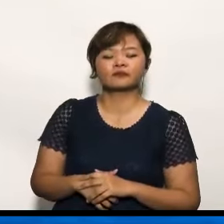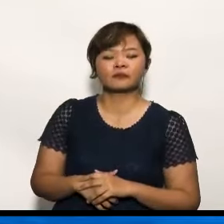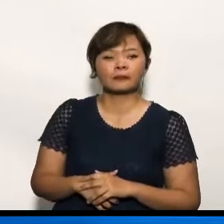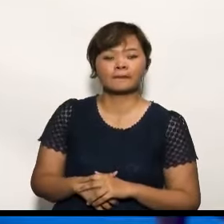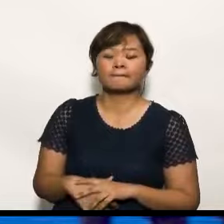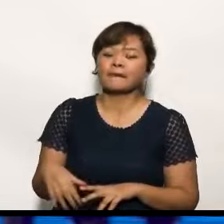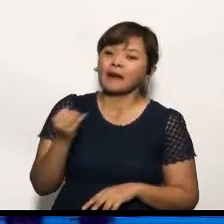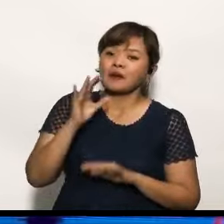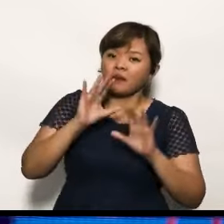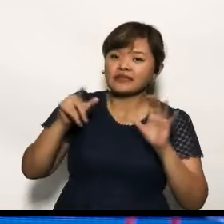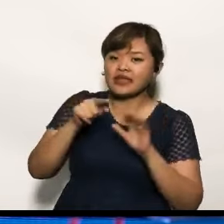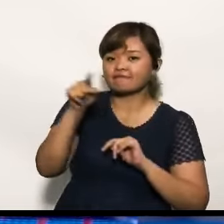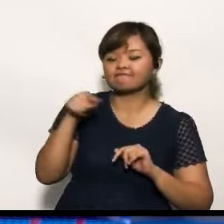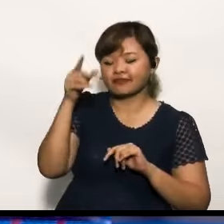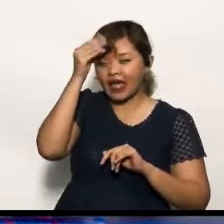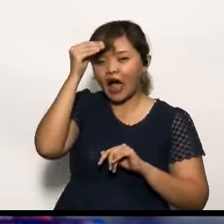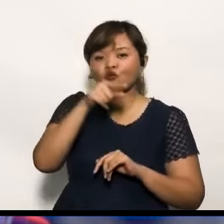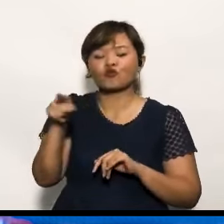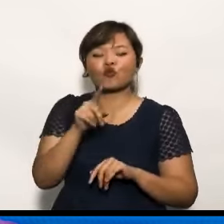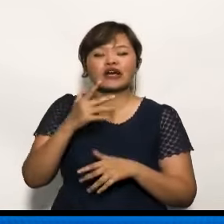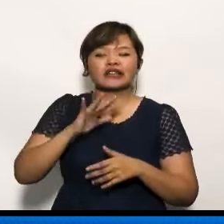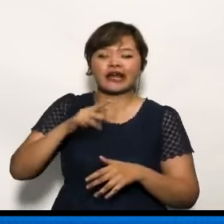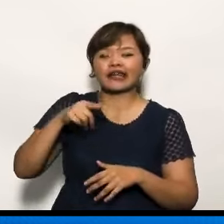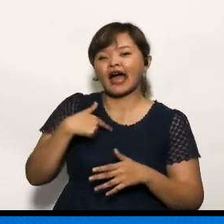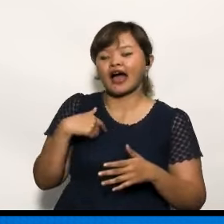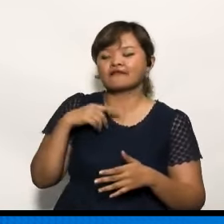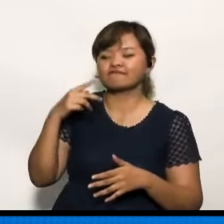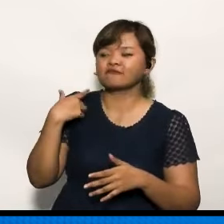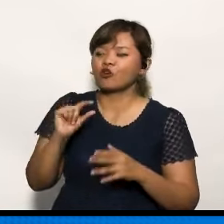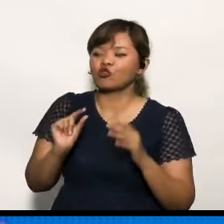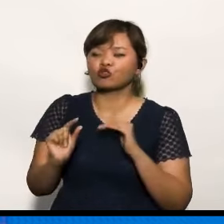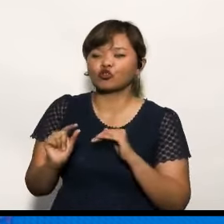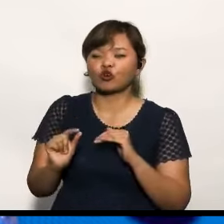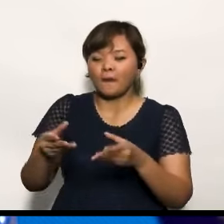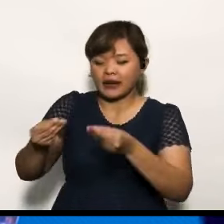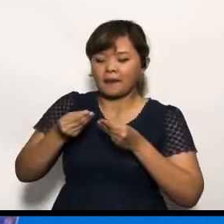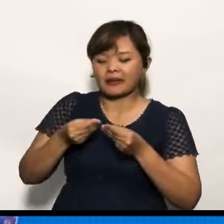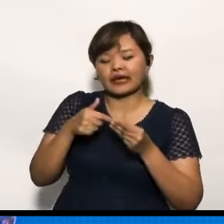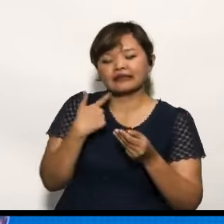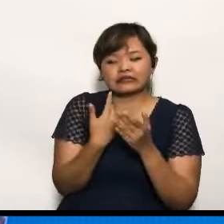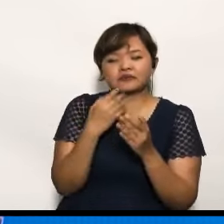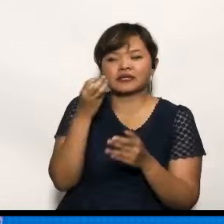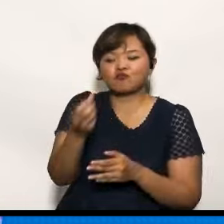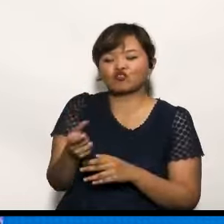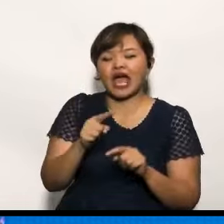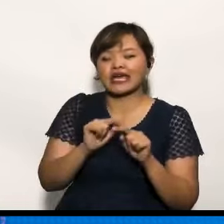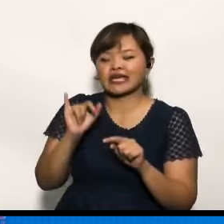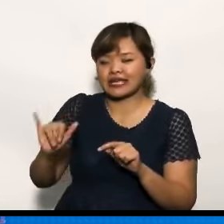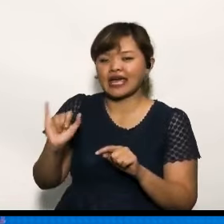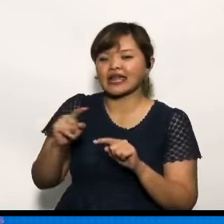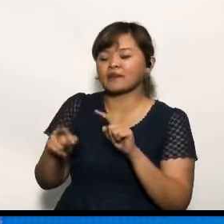Berapa baik saudara tahu bahwa terkadang lebih mudah untuk mendapatkan dibanding untuk mempertahankan.